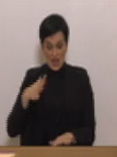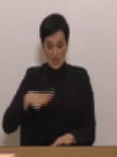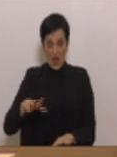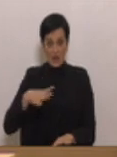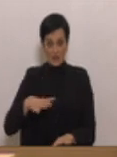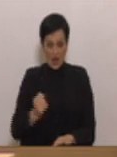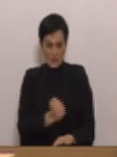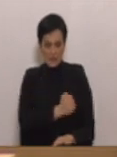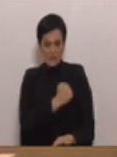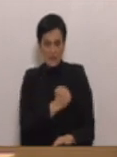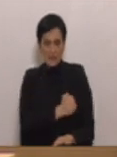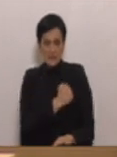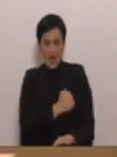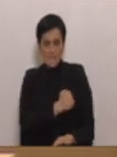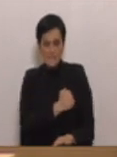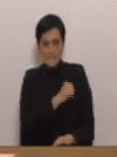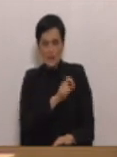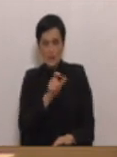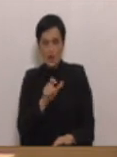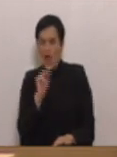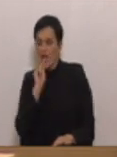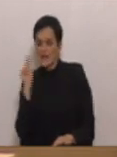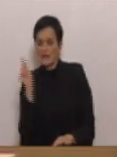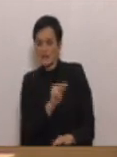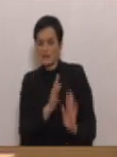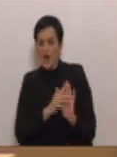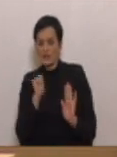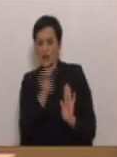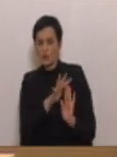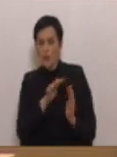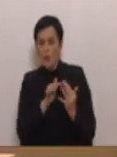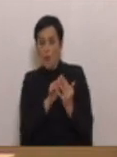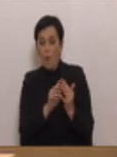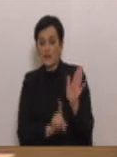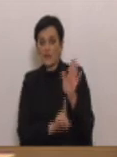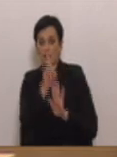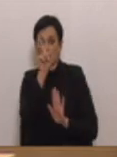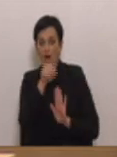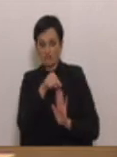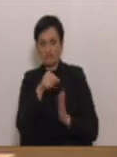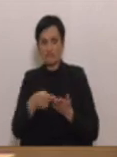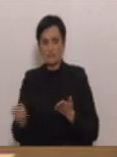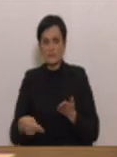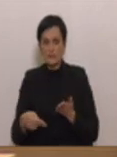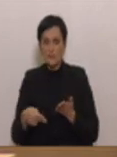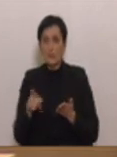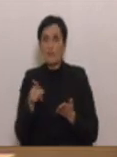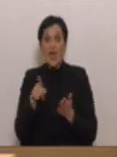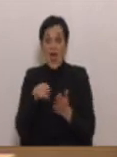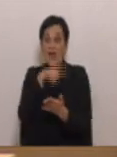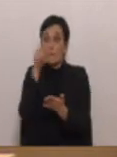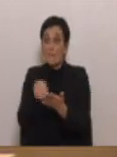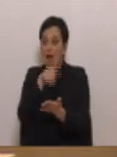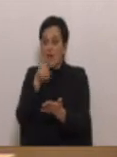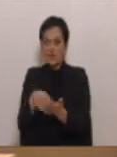samkhedro, samkhedroebi da danashaules omis daqebashi. Arideben arapri da arunda tam kitkhvaze pasqis gatsema.